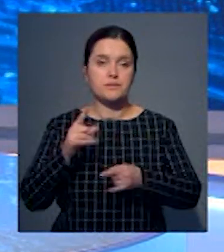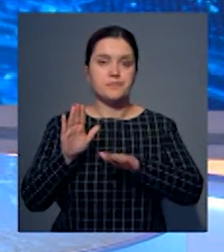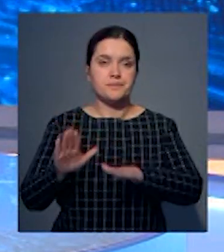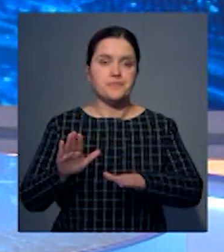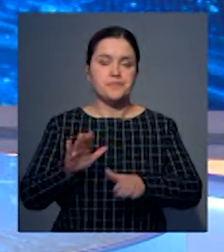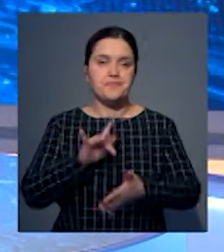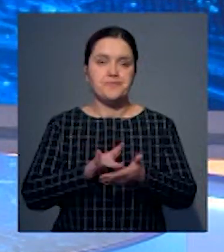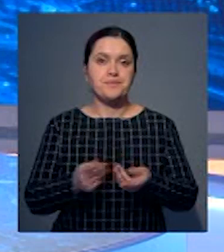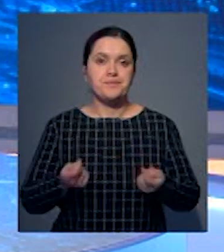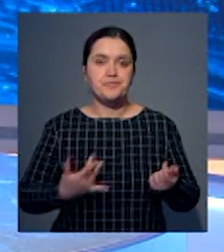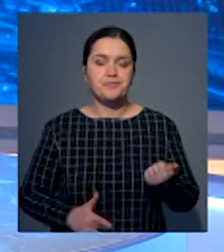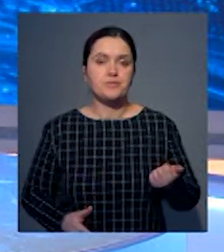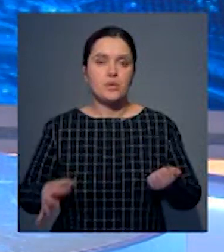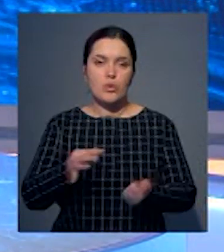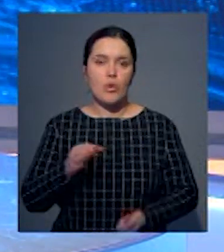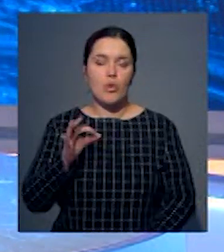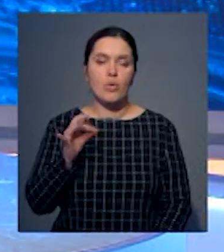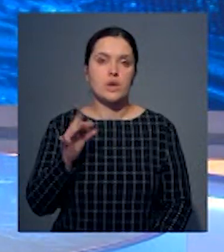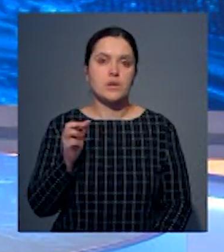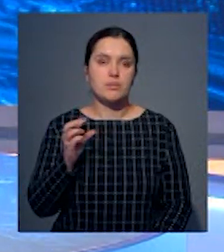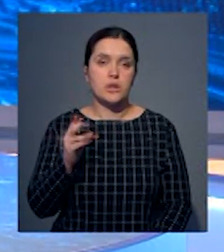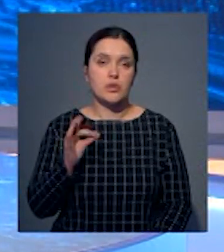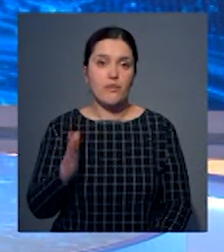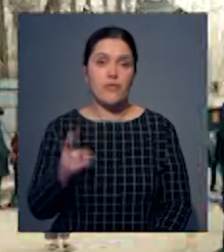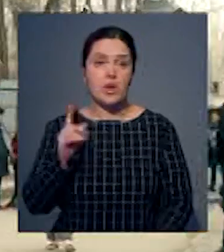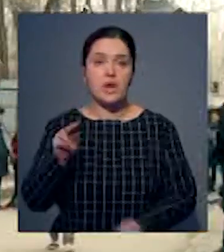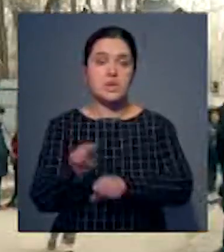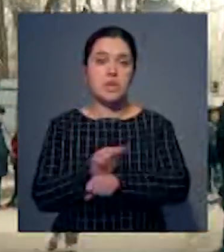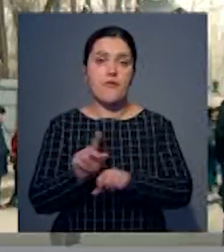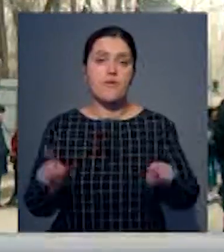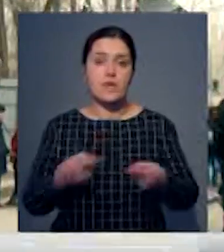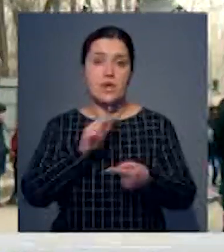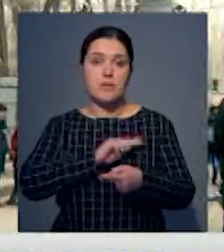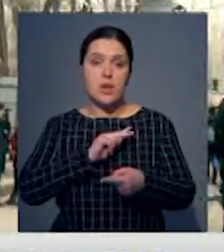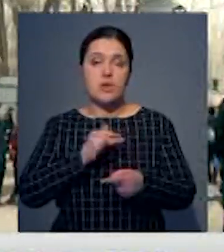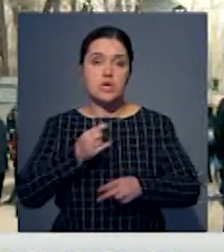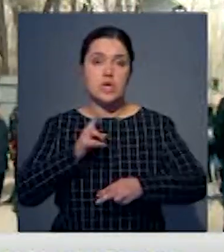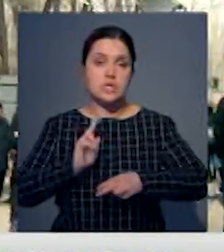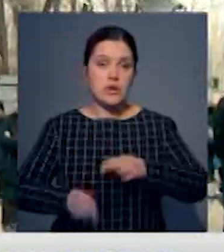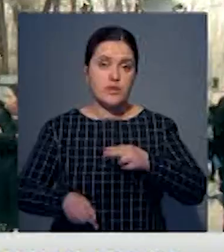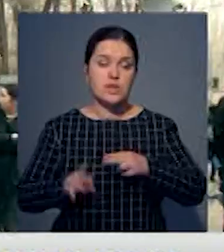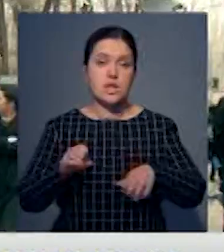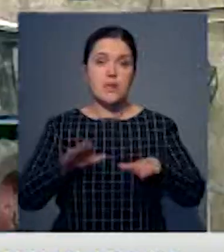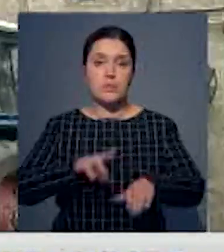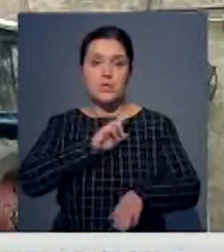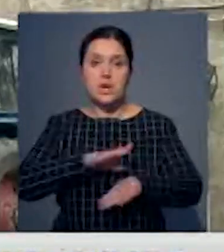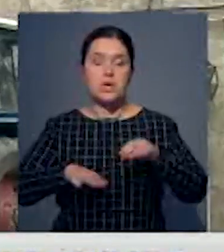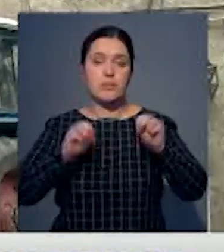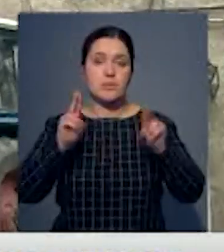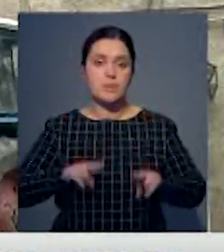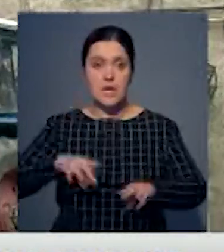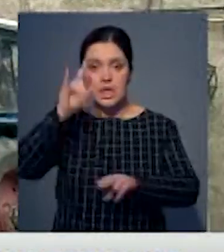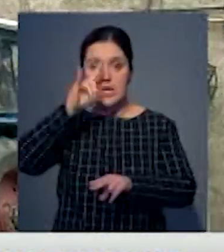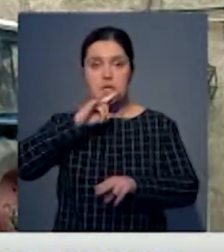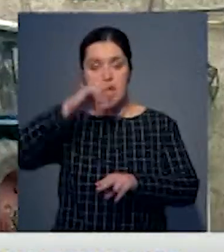сообщил первый заместитель акима Жамбылской области Бекбулат Урунбеков. Все основные ремонтно-восстановительные работы после происшествия завершили. На месте